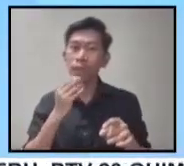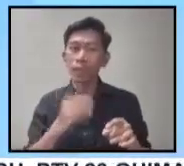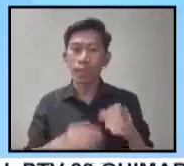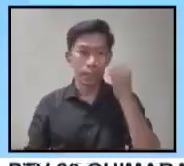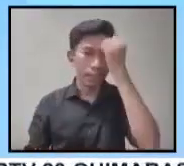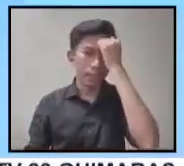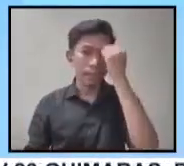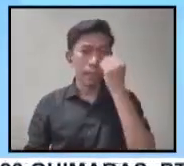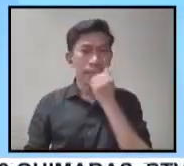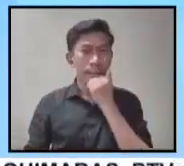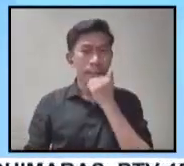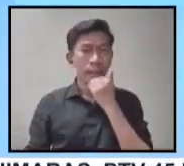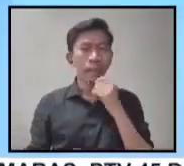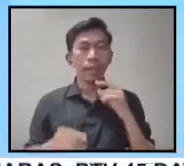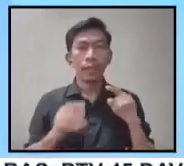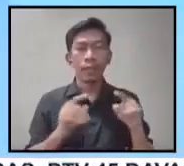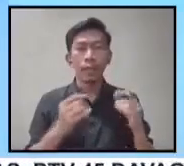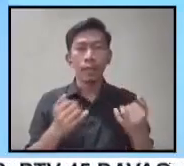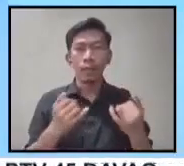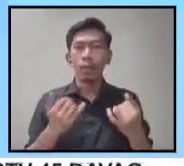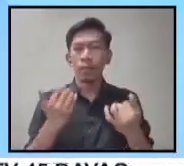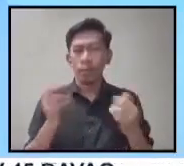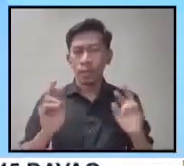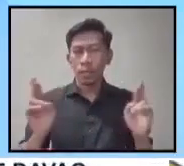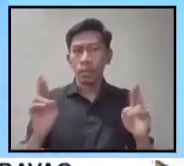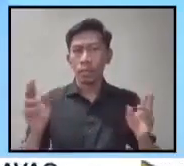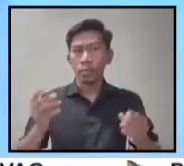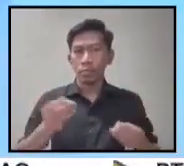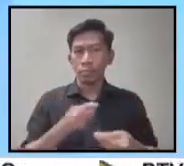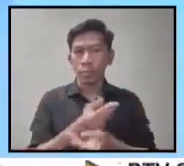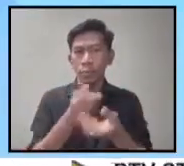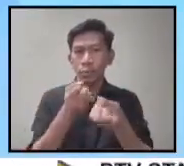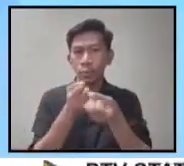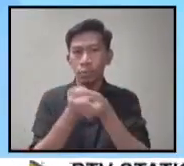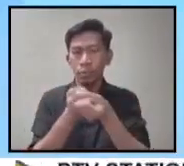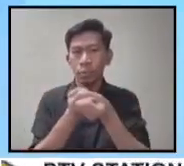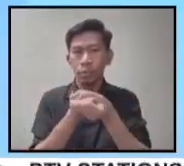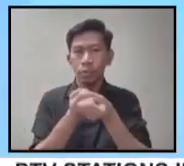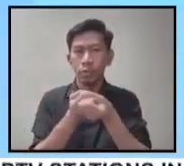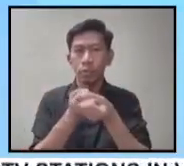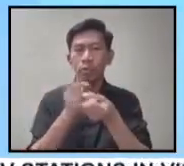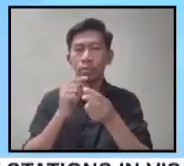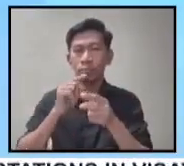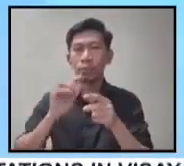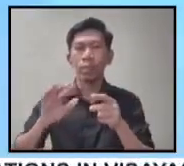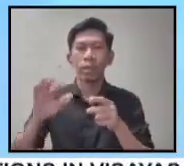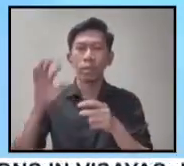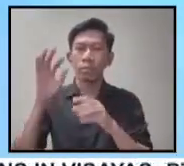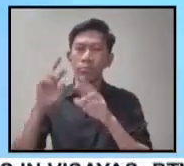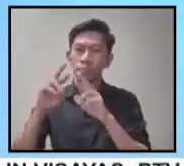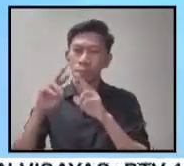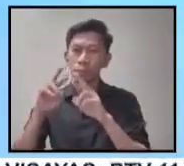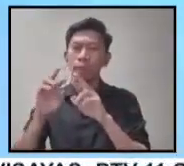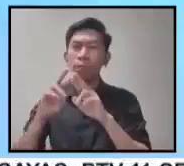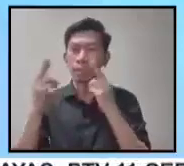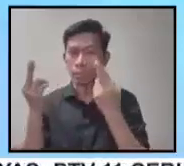sa mga pamilya ng nasuwing OFWs. Nagbabalik si Alan Francisco.